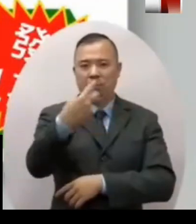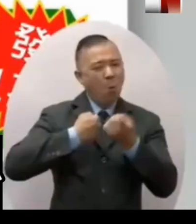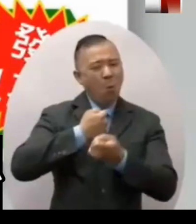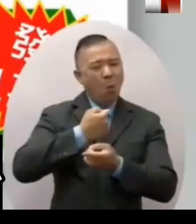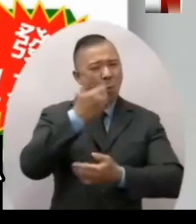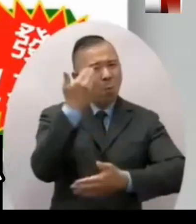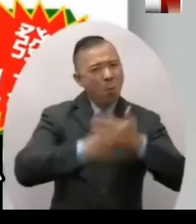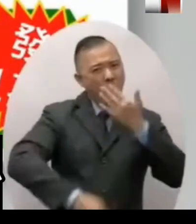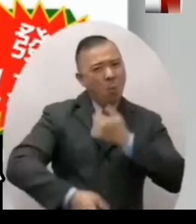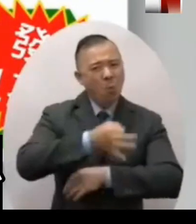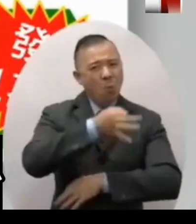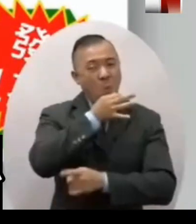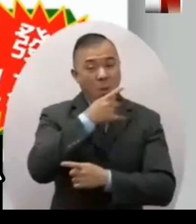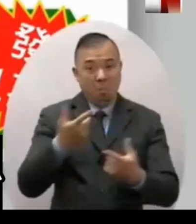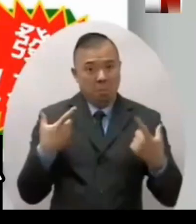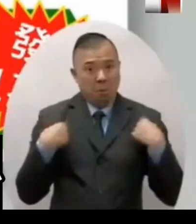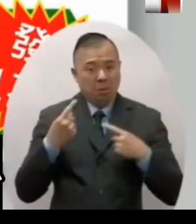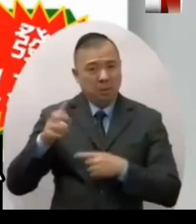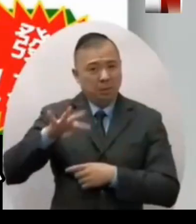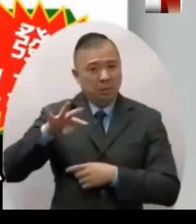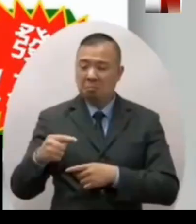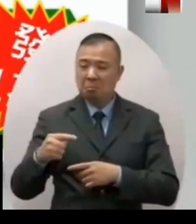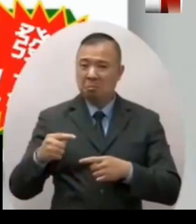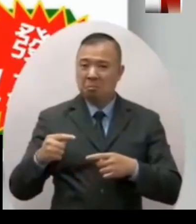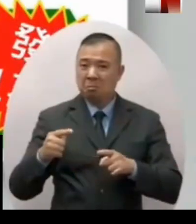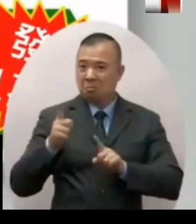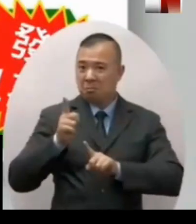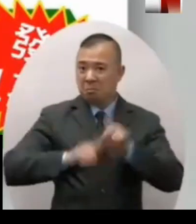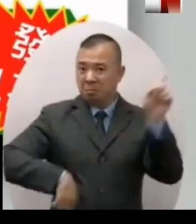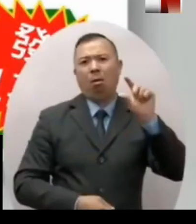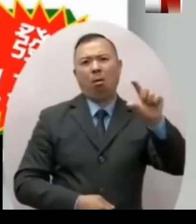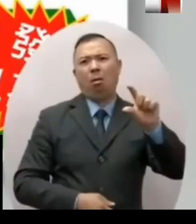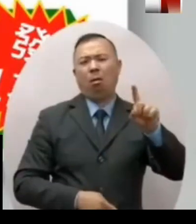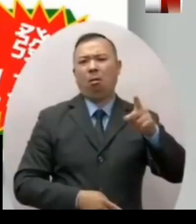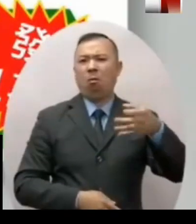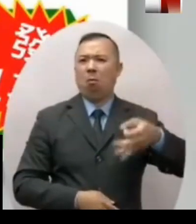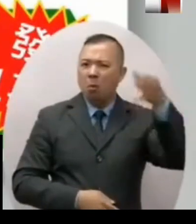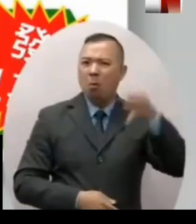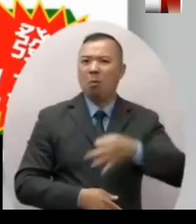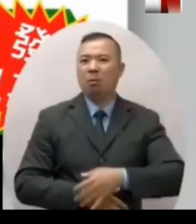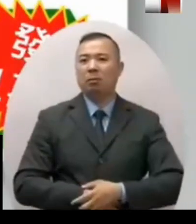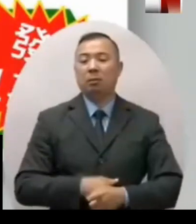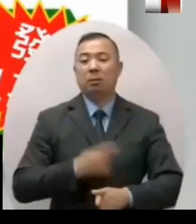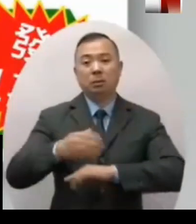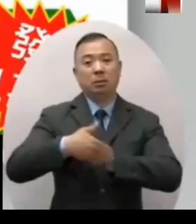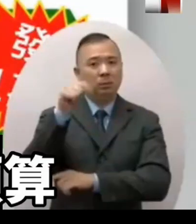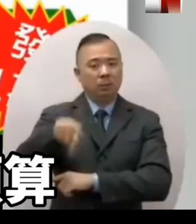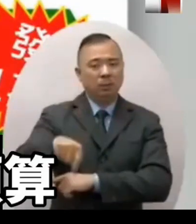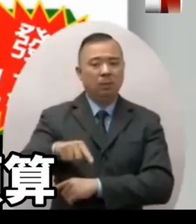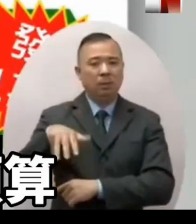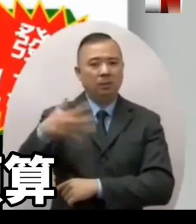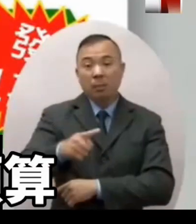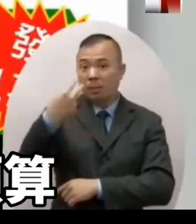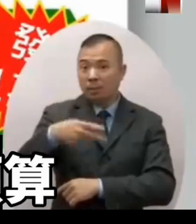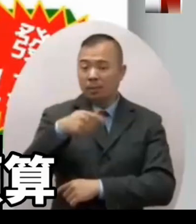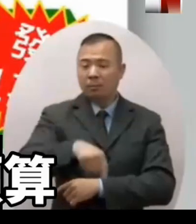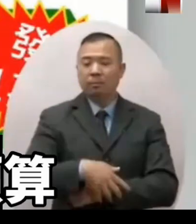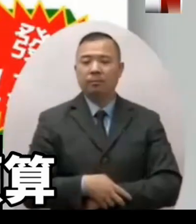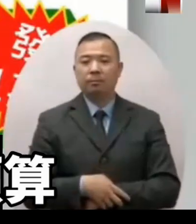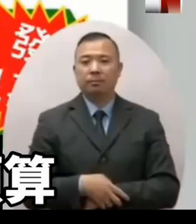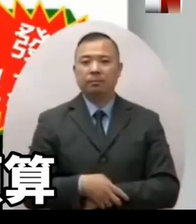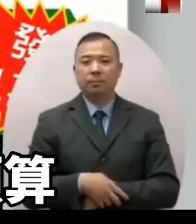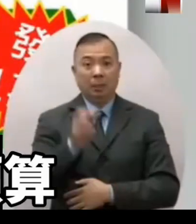5237亿，比原来的4500亿多多少？多这么多，扣掉给地方政府816亿，扣掉这一次